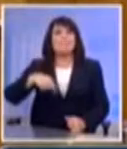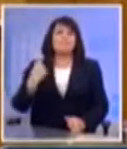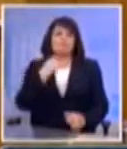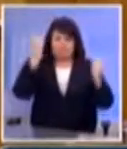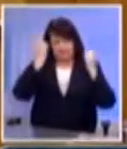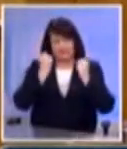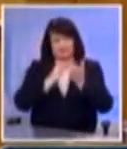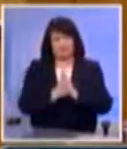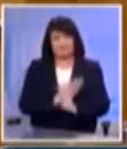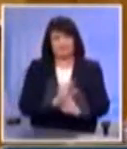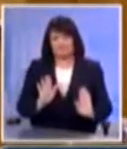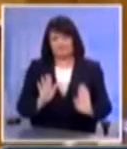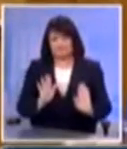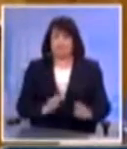καταστροφή.